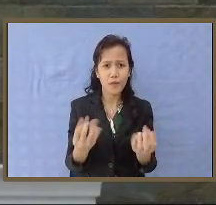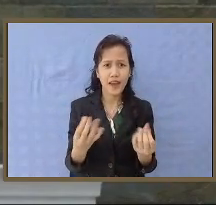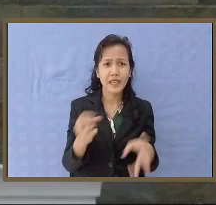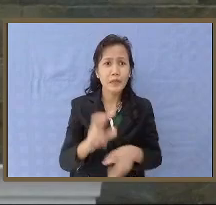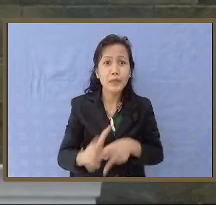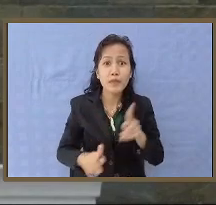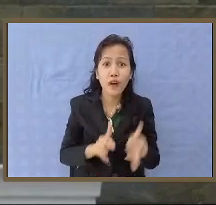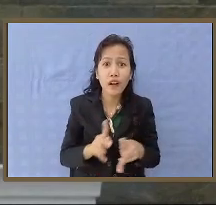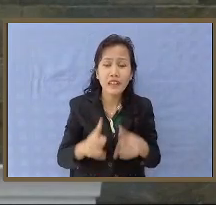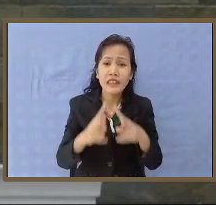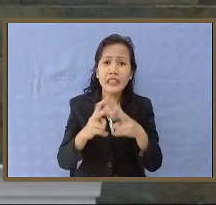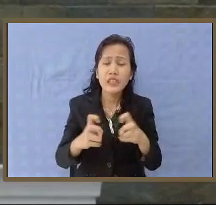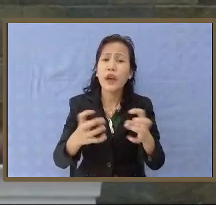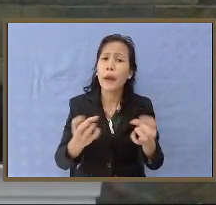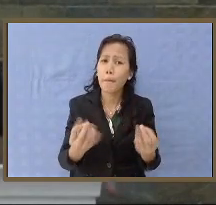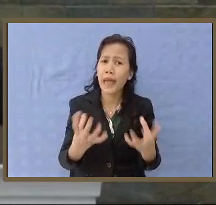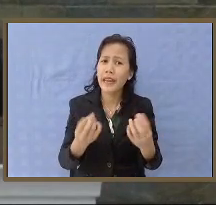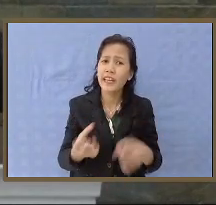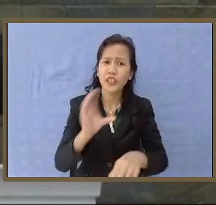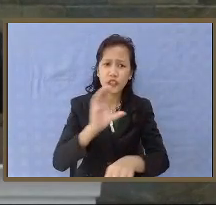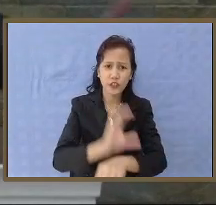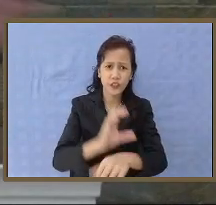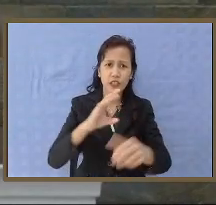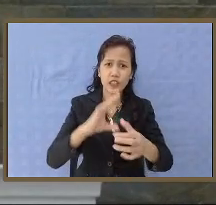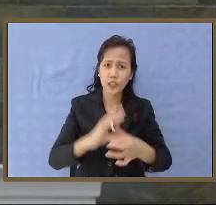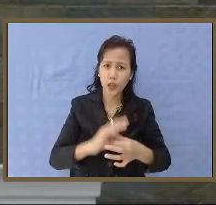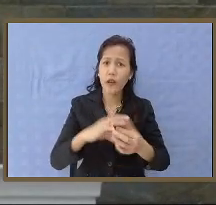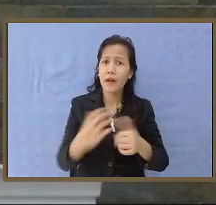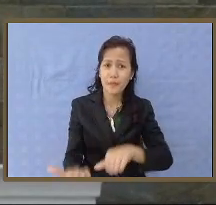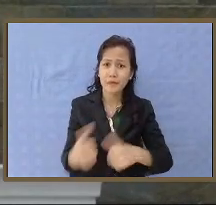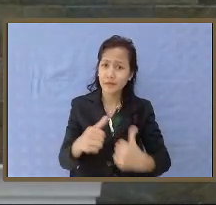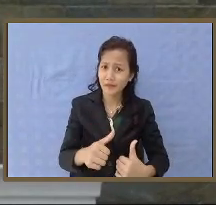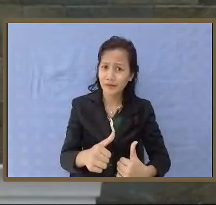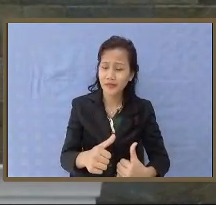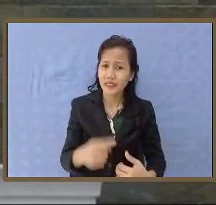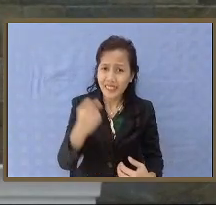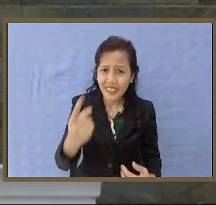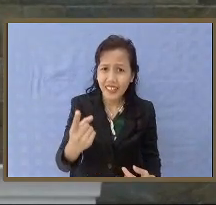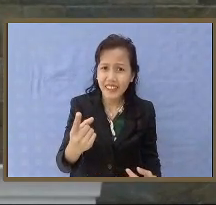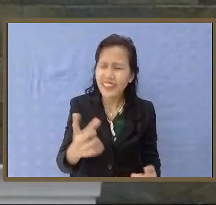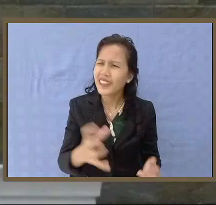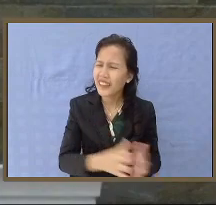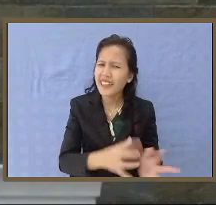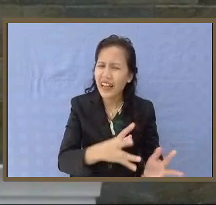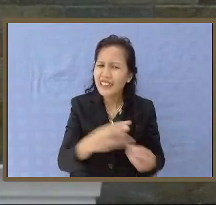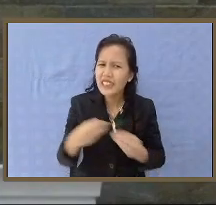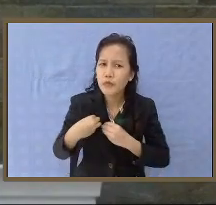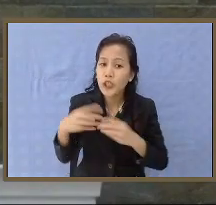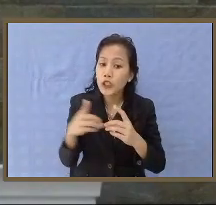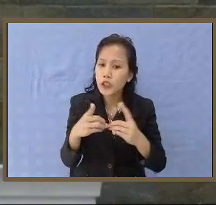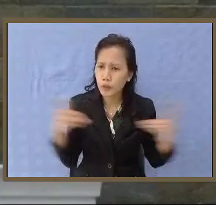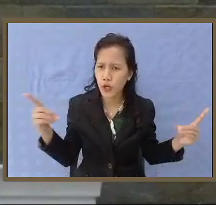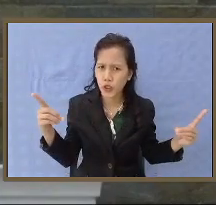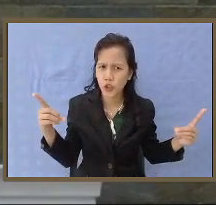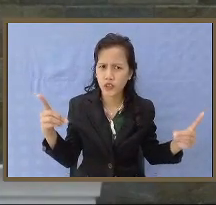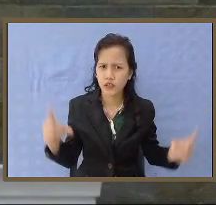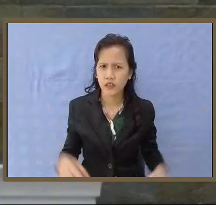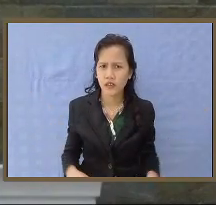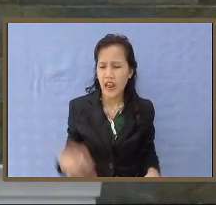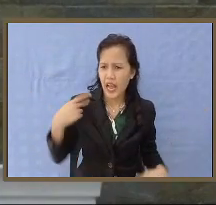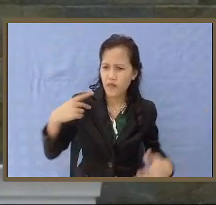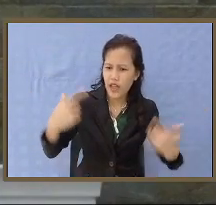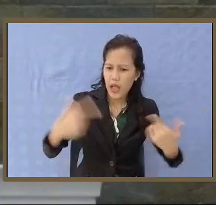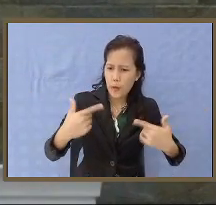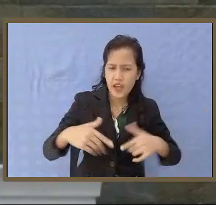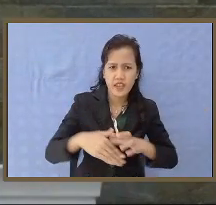today. It is already accepted in the Baptist community. You see? So, pero ang totoo po